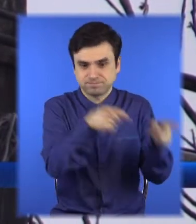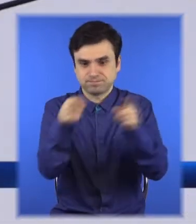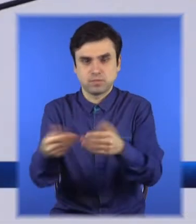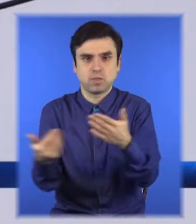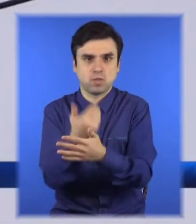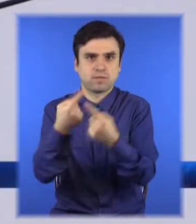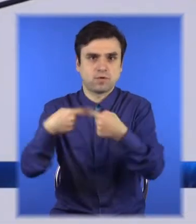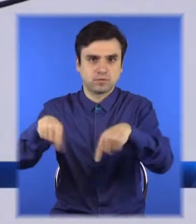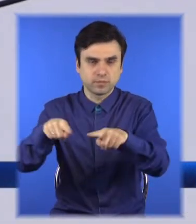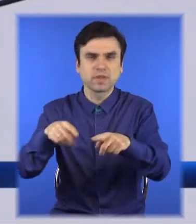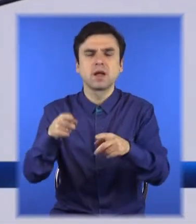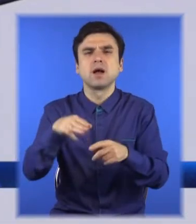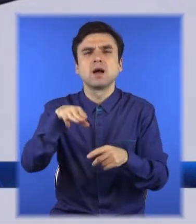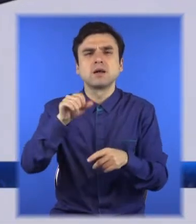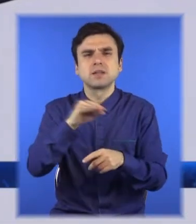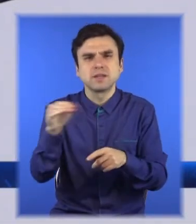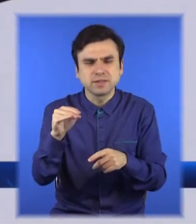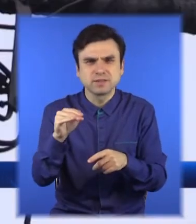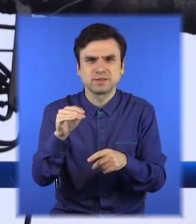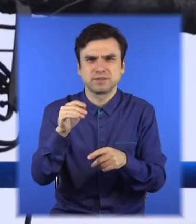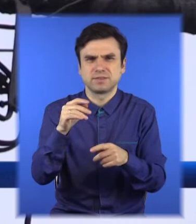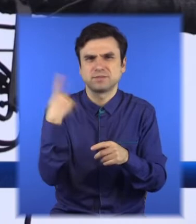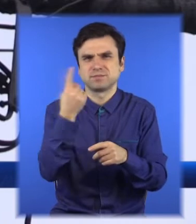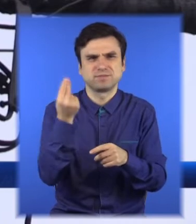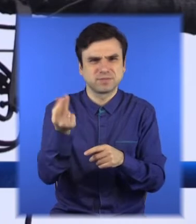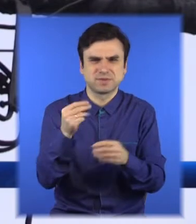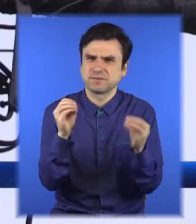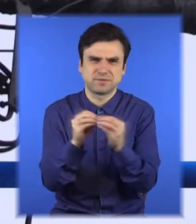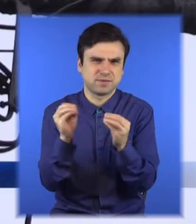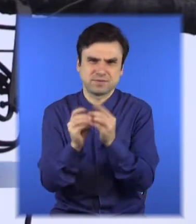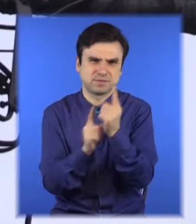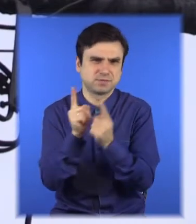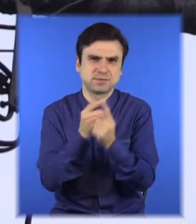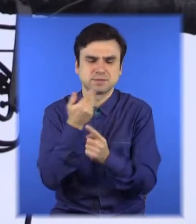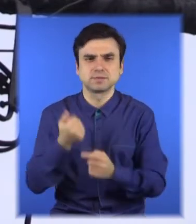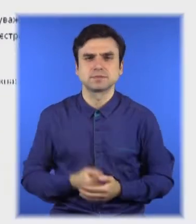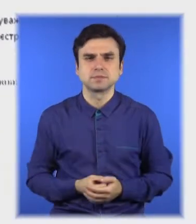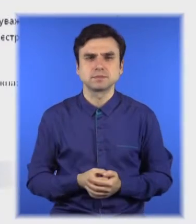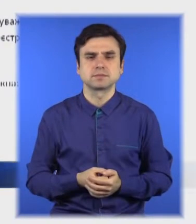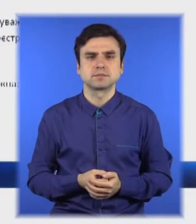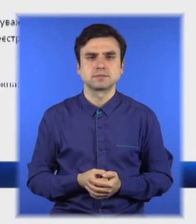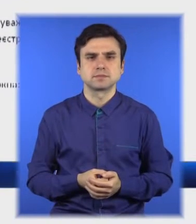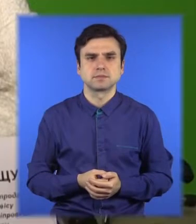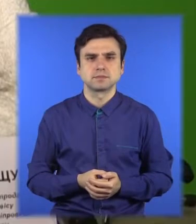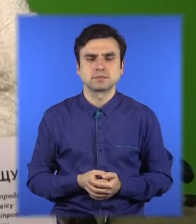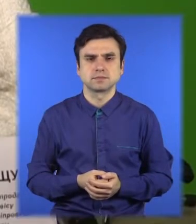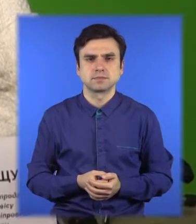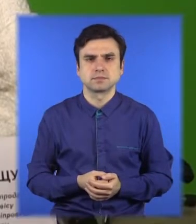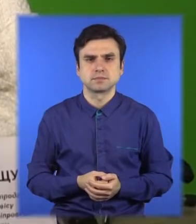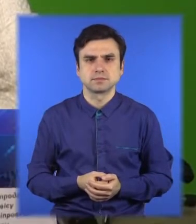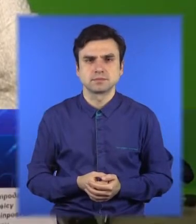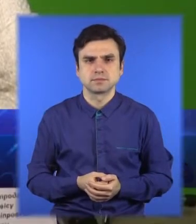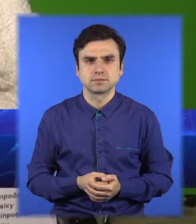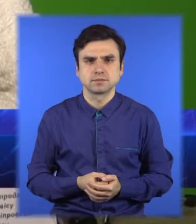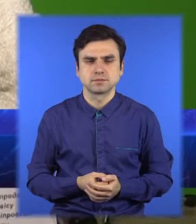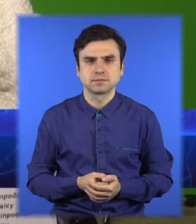на електроенергію з урахуванням усіх його складових для населення – також залишається незмінним. Перш